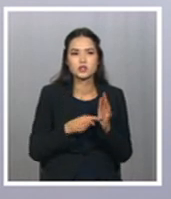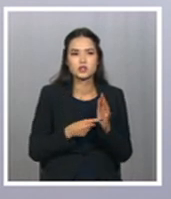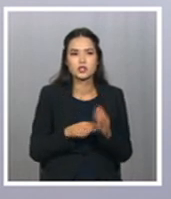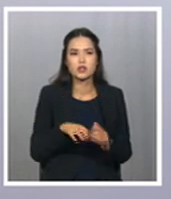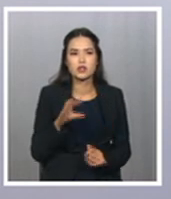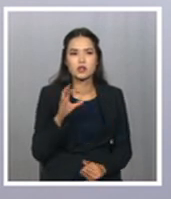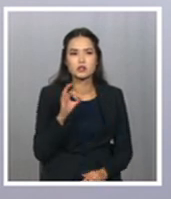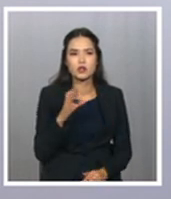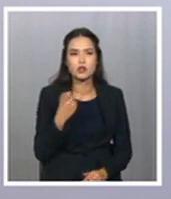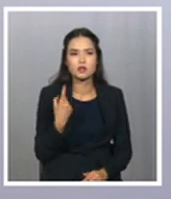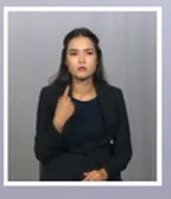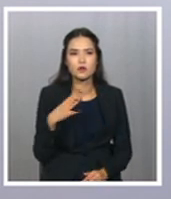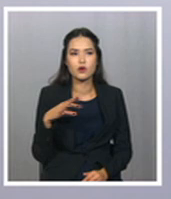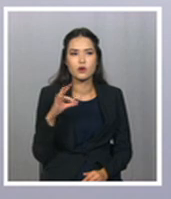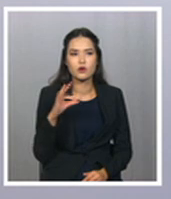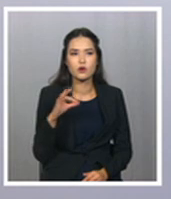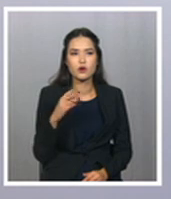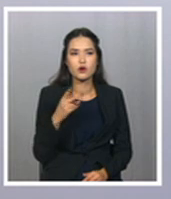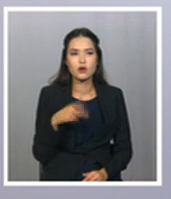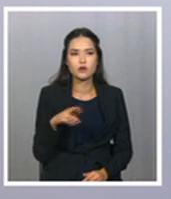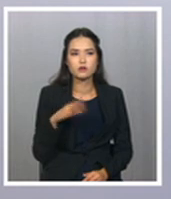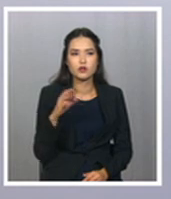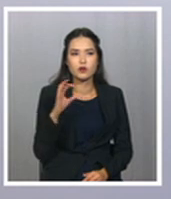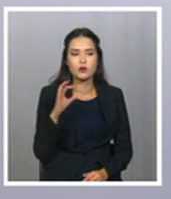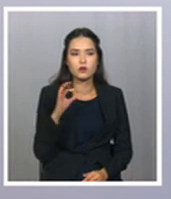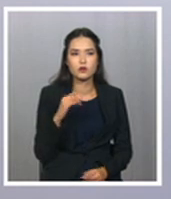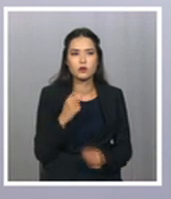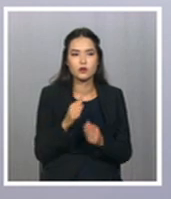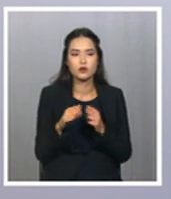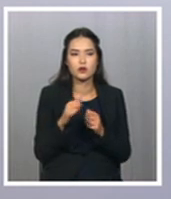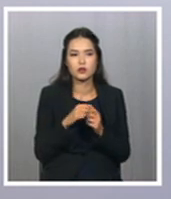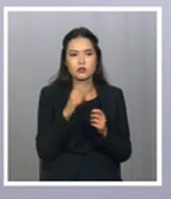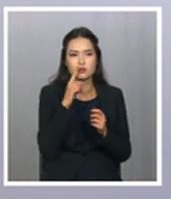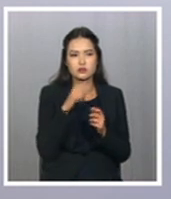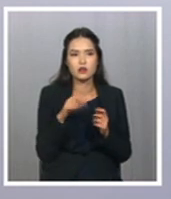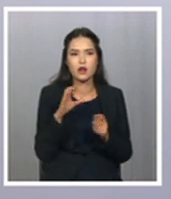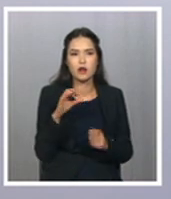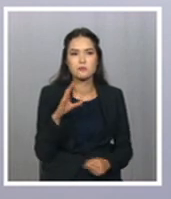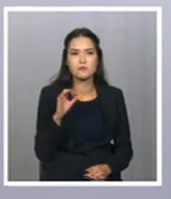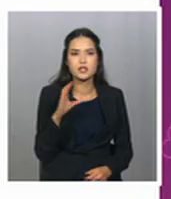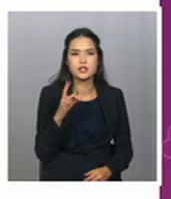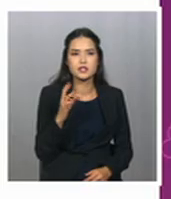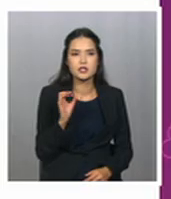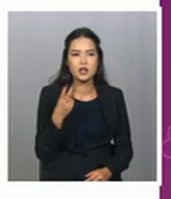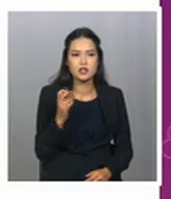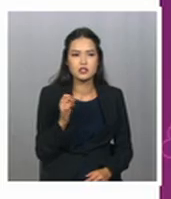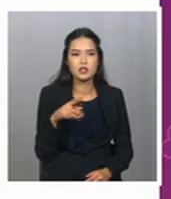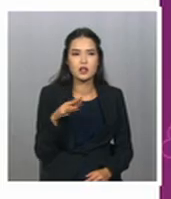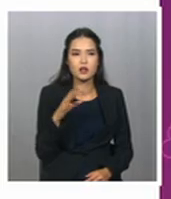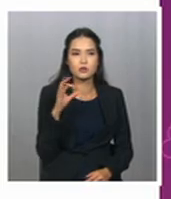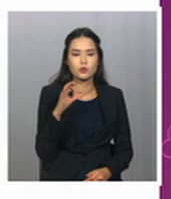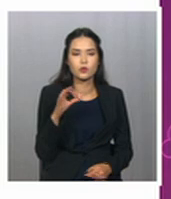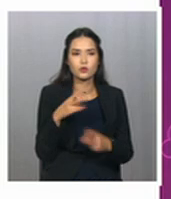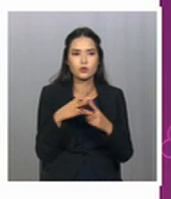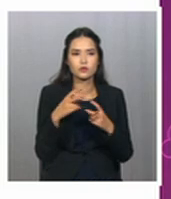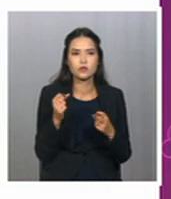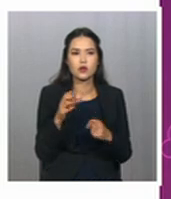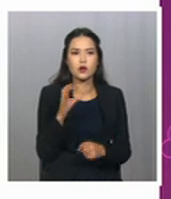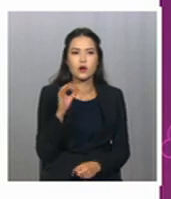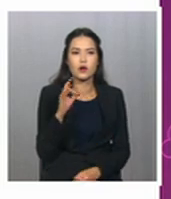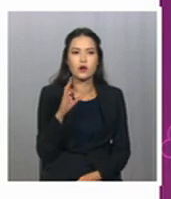жатыр. OY осінде жатқан нүктелердің абсциссасы мен аппликаталары 0-ге тең болады. Ал